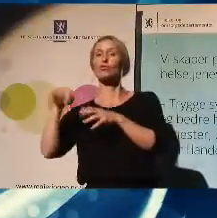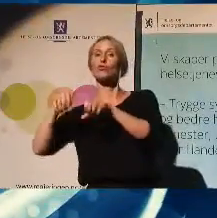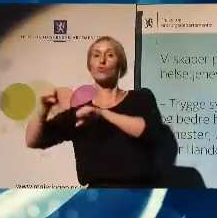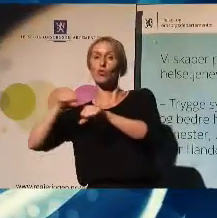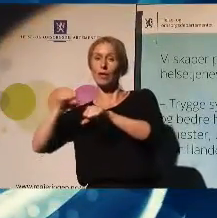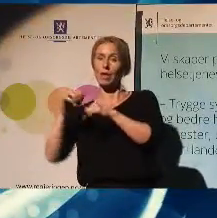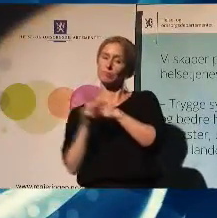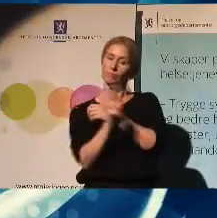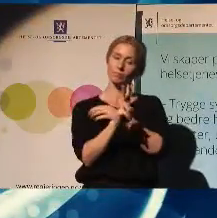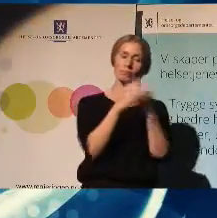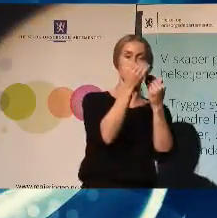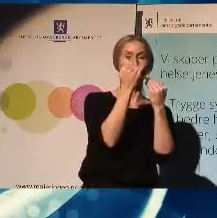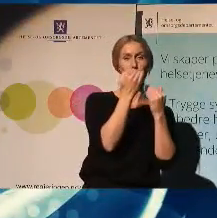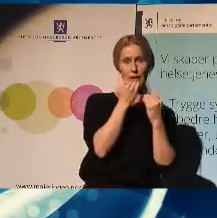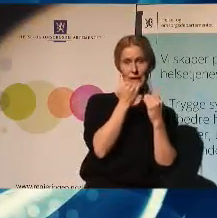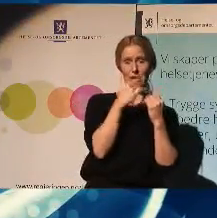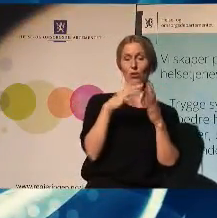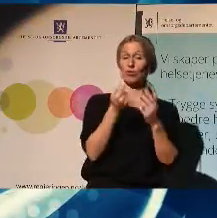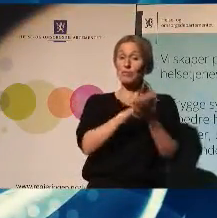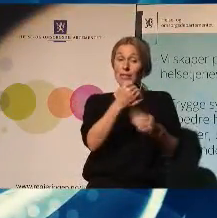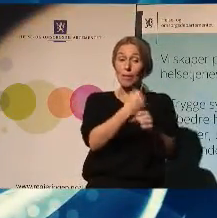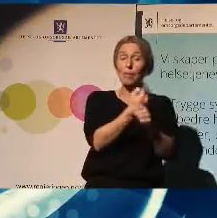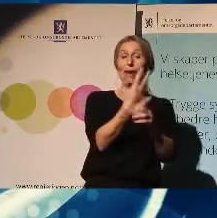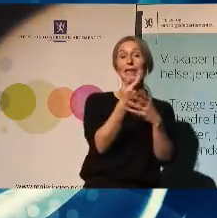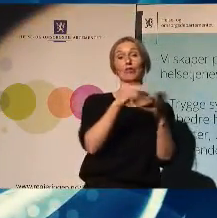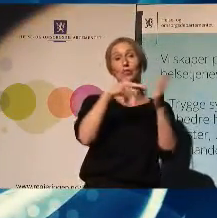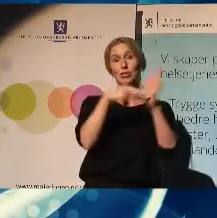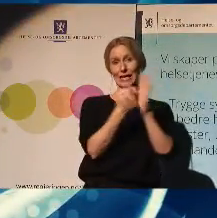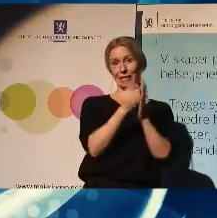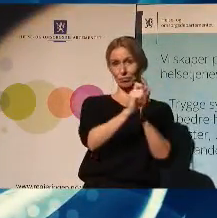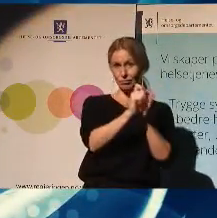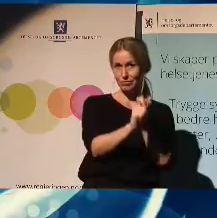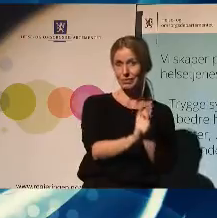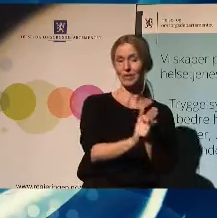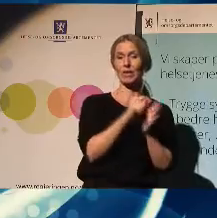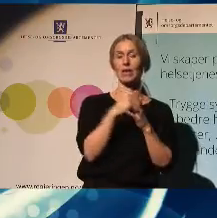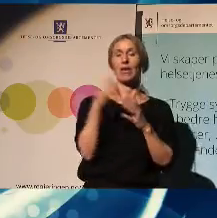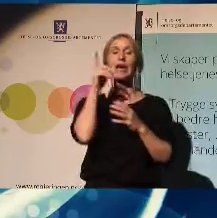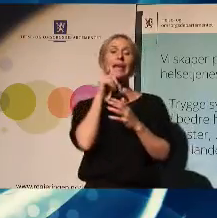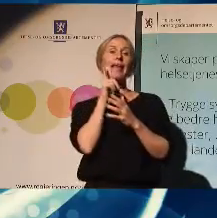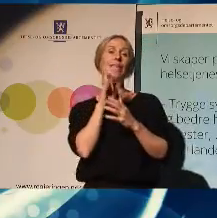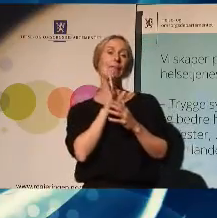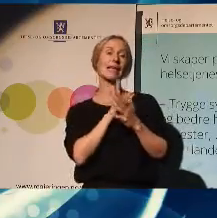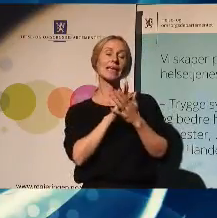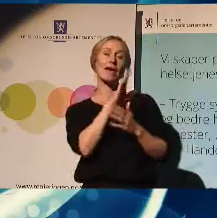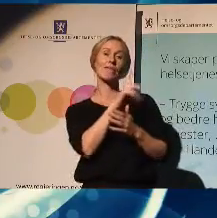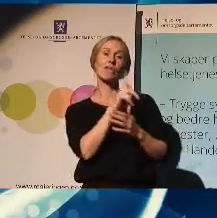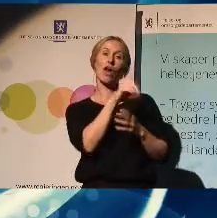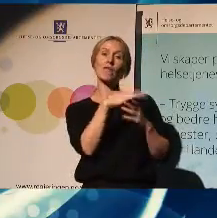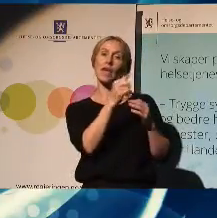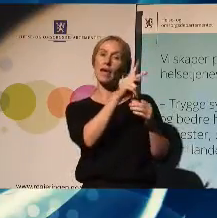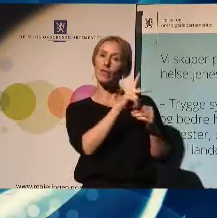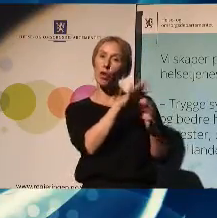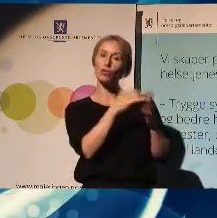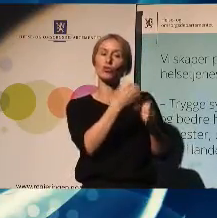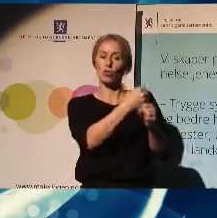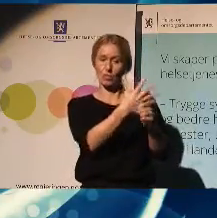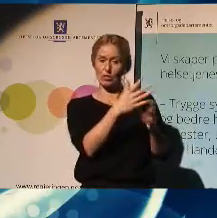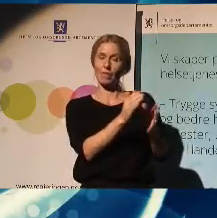gikk på studiet og som samarbeidet om dette prosjektet. Det var Helene Berge Flatekvål, hun jobbet også som avdelingsleder